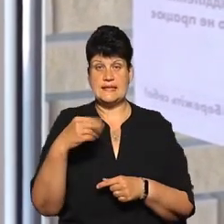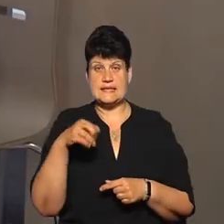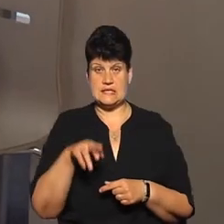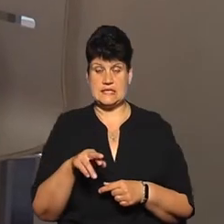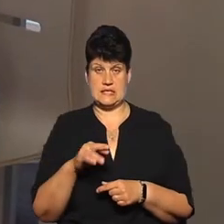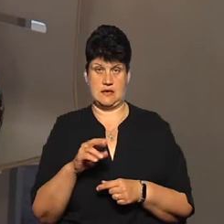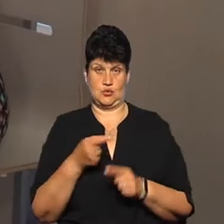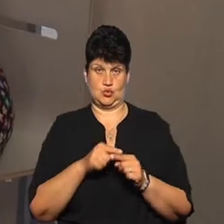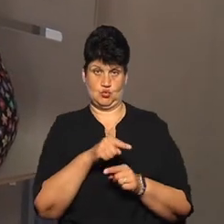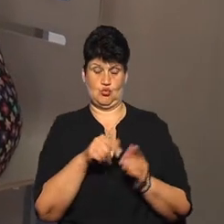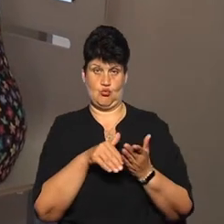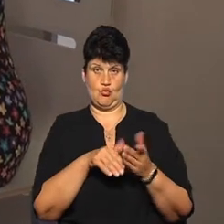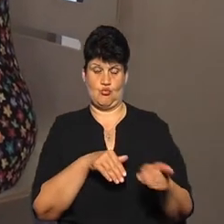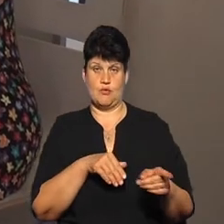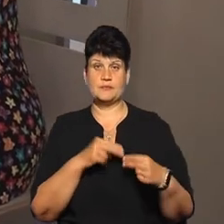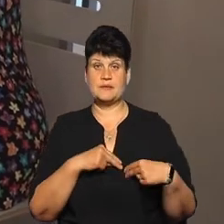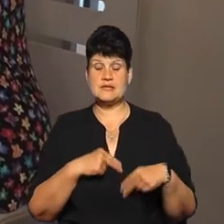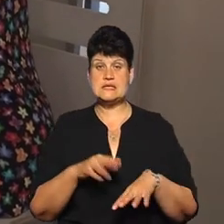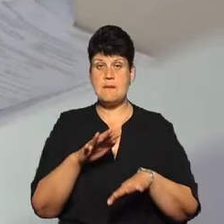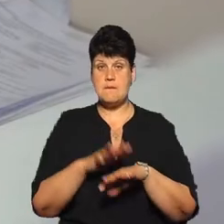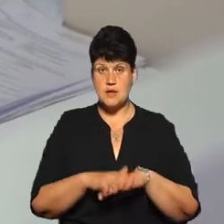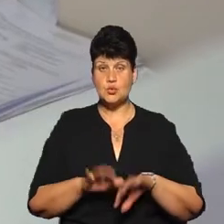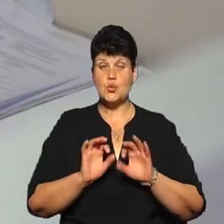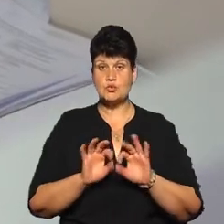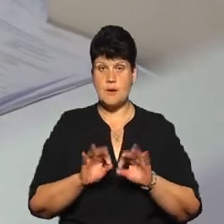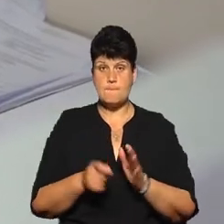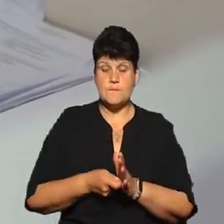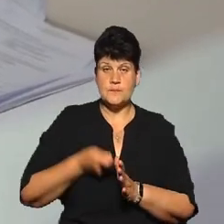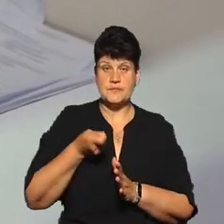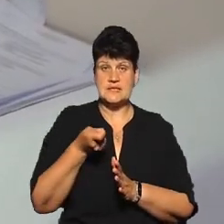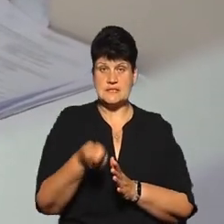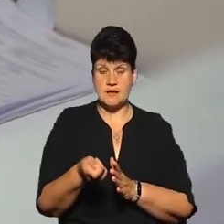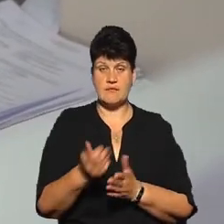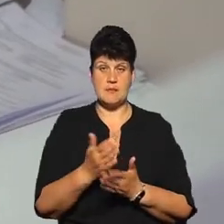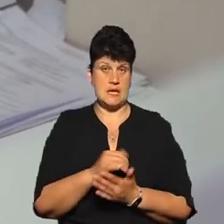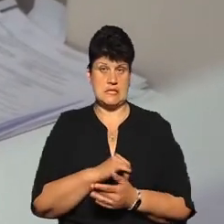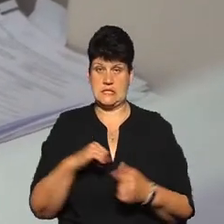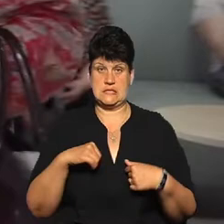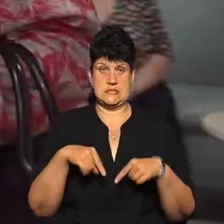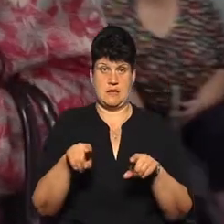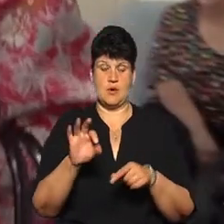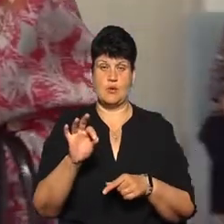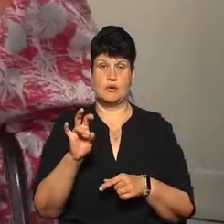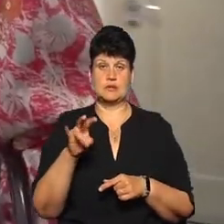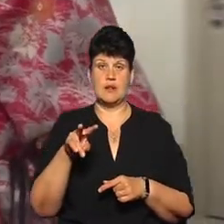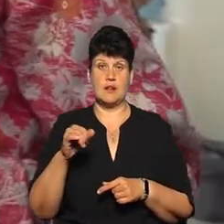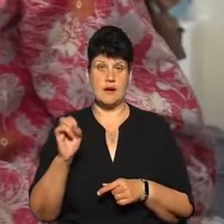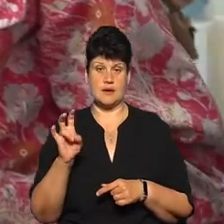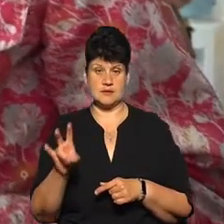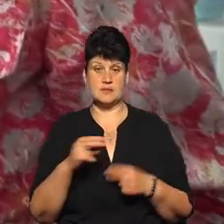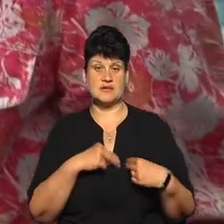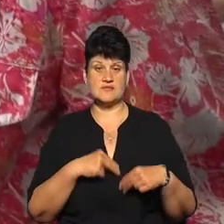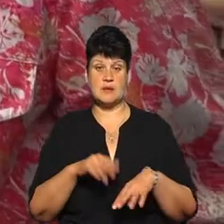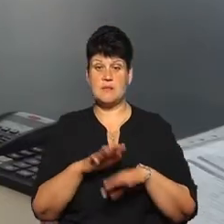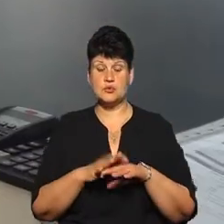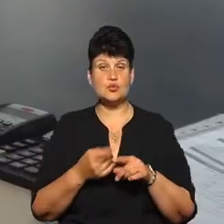допомогу. Працівниця банку Валентина Сольник розповідає, подати заявку пенсіонери мають самостійно онлайн. Працівники банку цього зробити